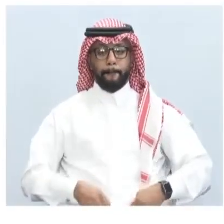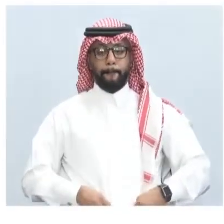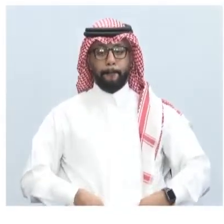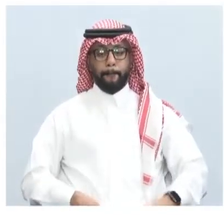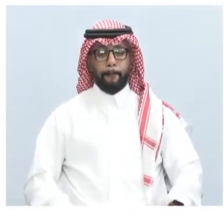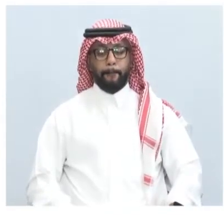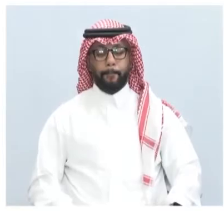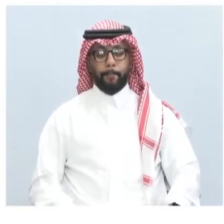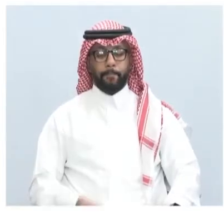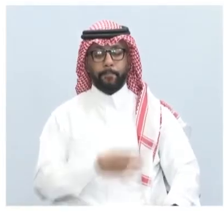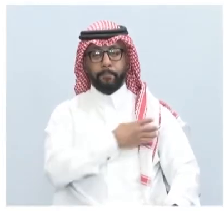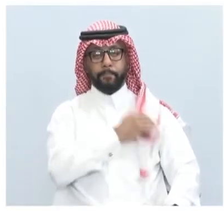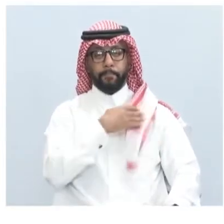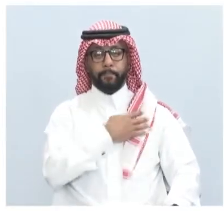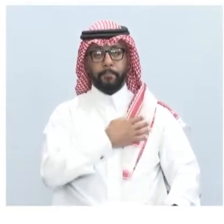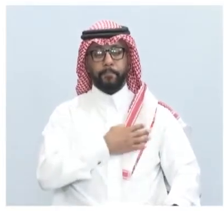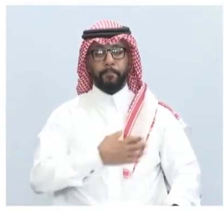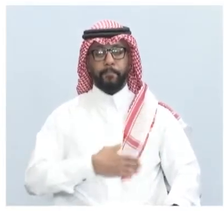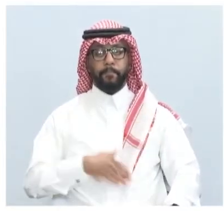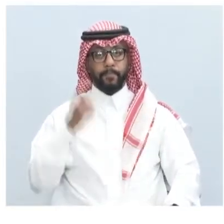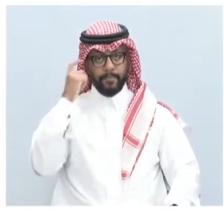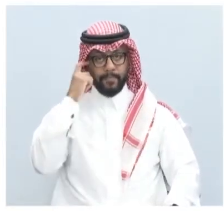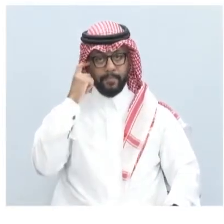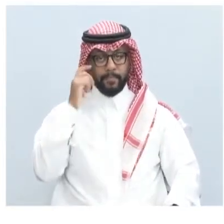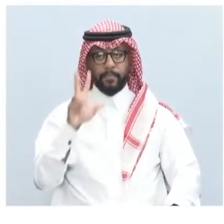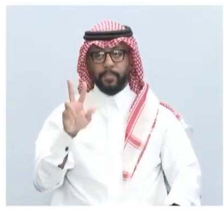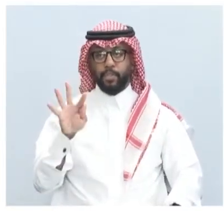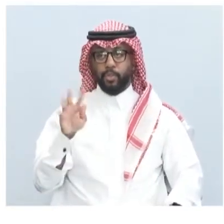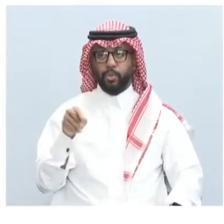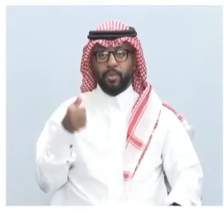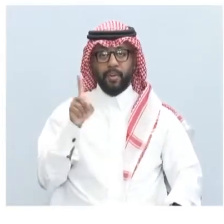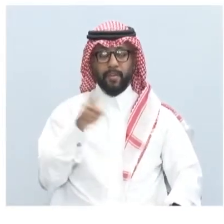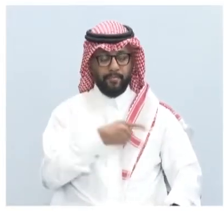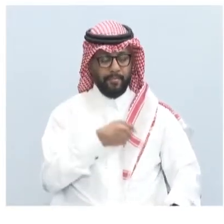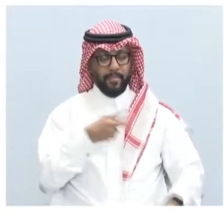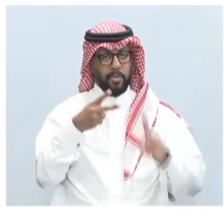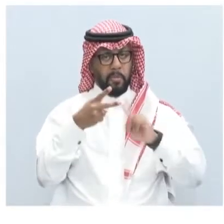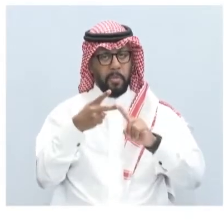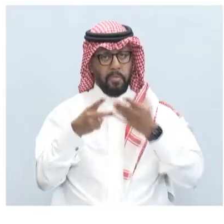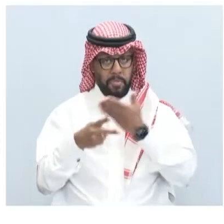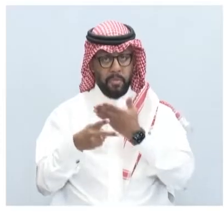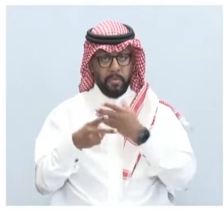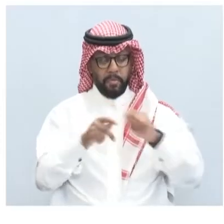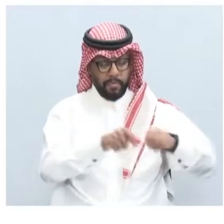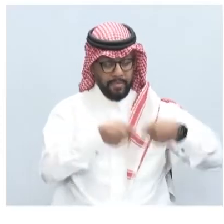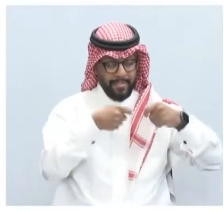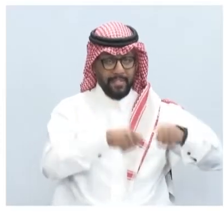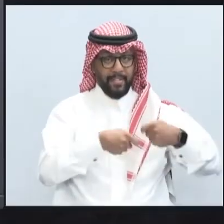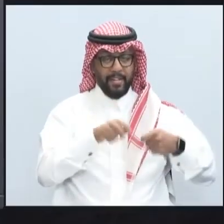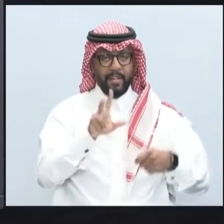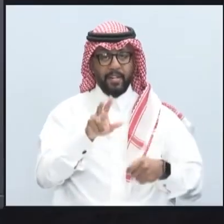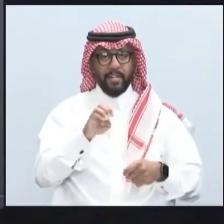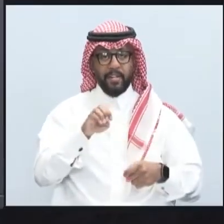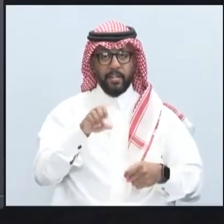فاذن هذا هو تعريف الخوف والجورب في الخف ما